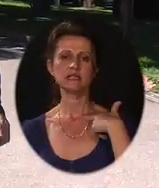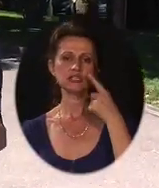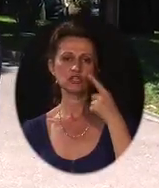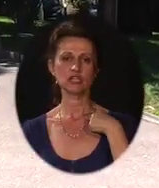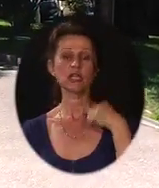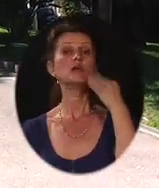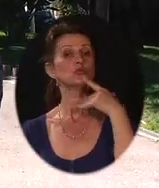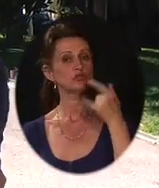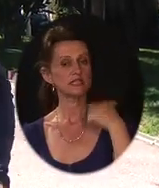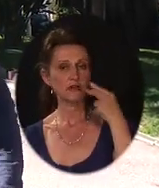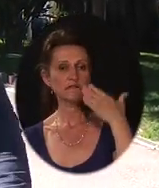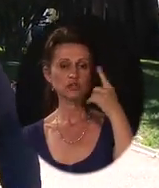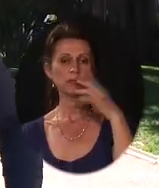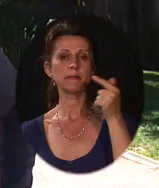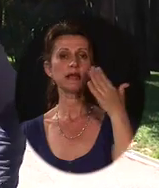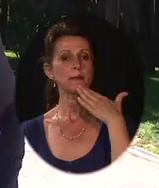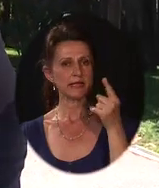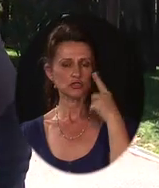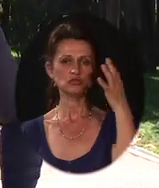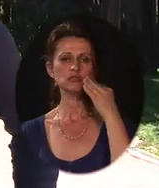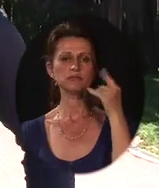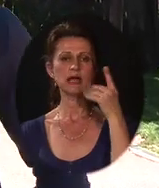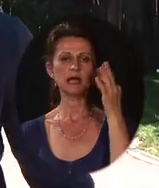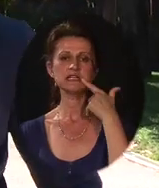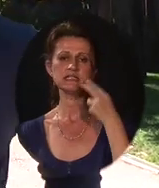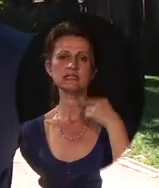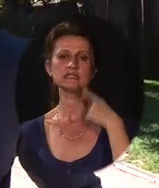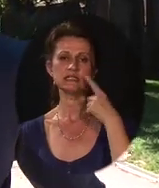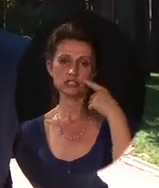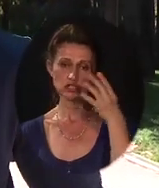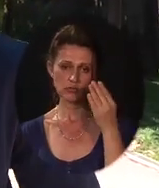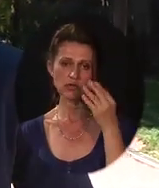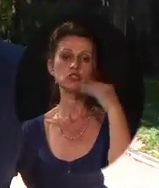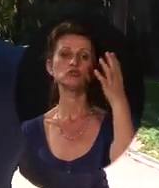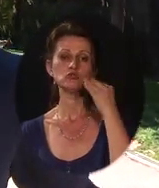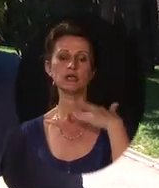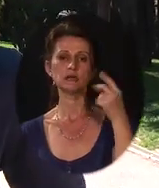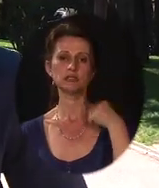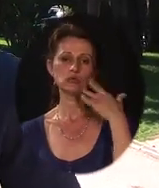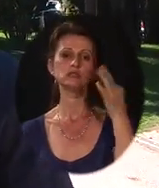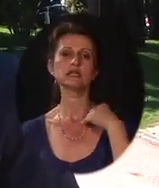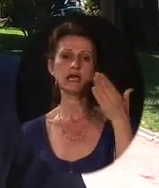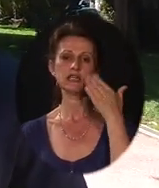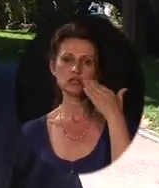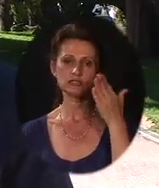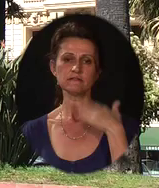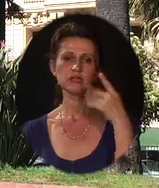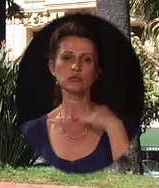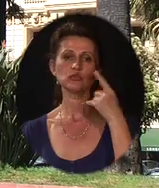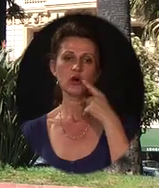Bonjour les enfants, je m'appelle Ahmed, je suis paralysé des jambes. Et comme Delphine est à la G, je suis un piéton très attentif et prudent.